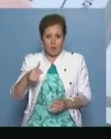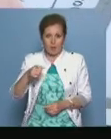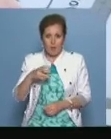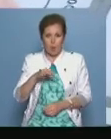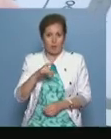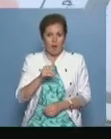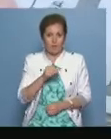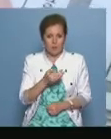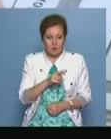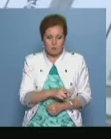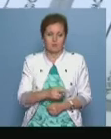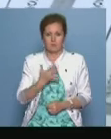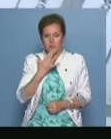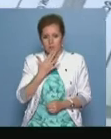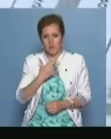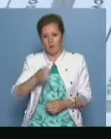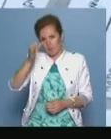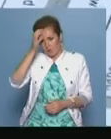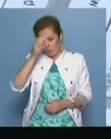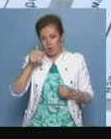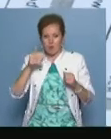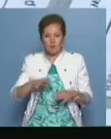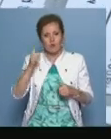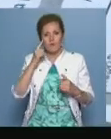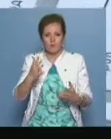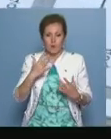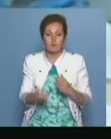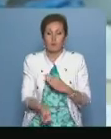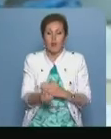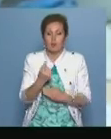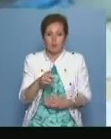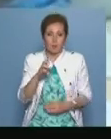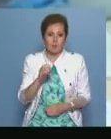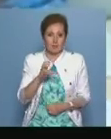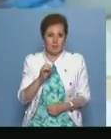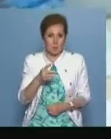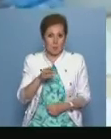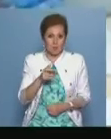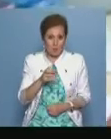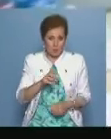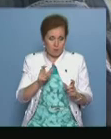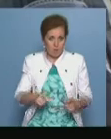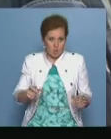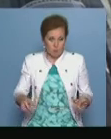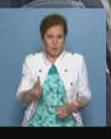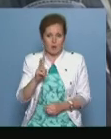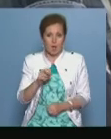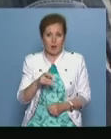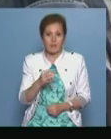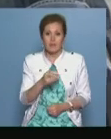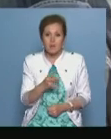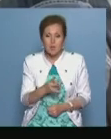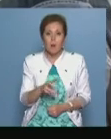наук с зарубежными коллегами решили выяснить происхождение бессермянского народа. Калинин Михаил